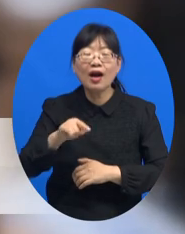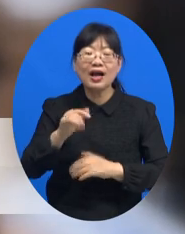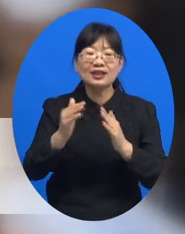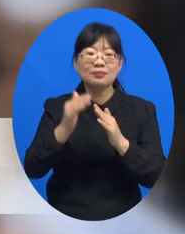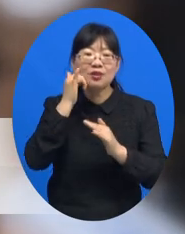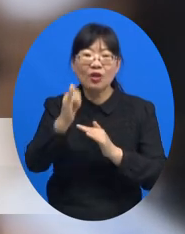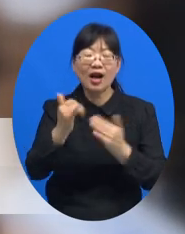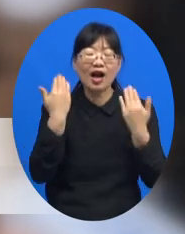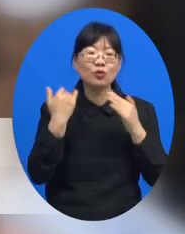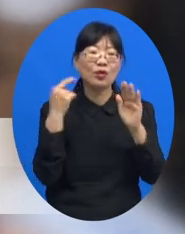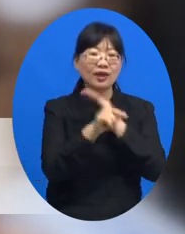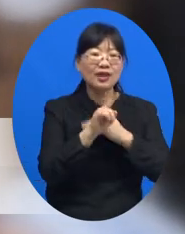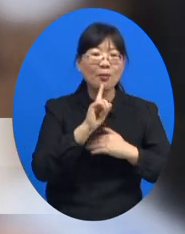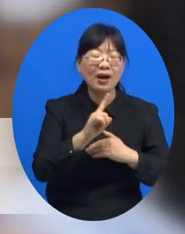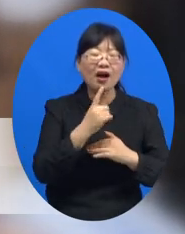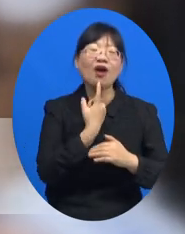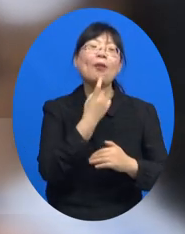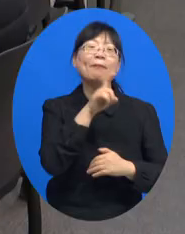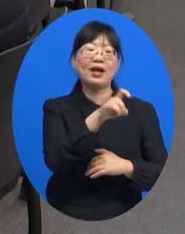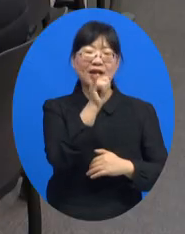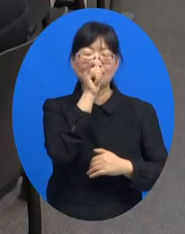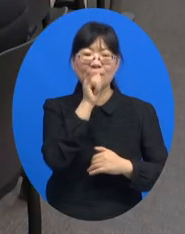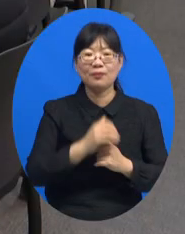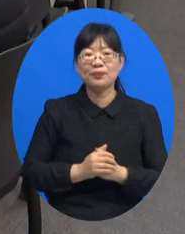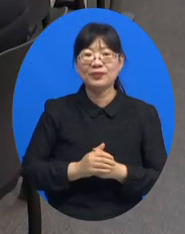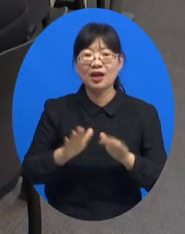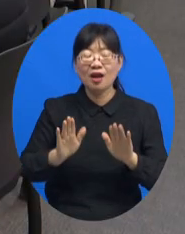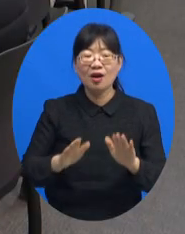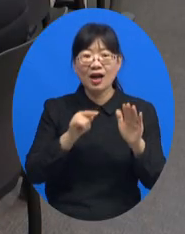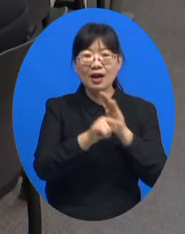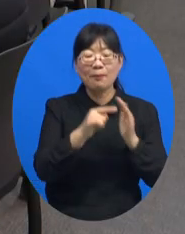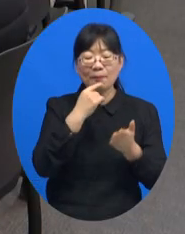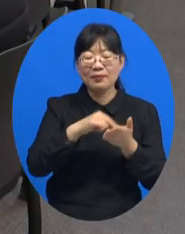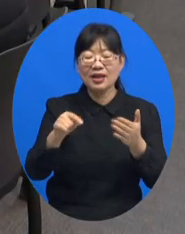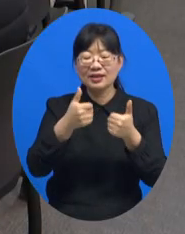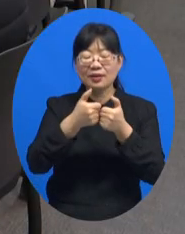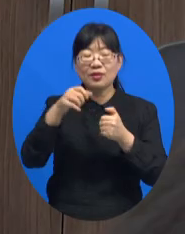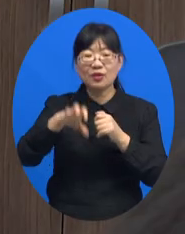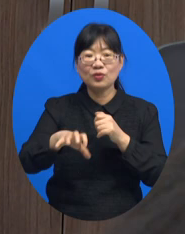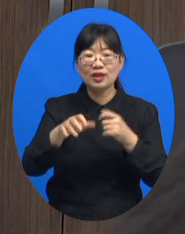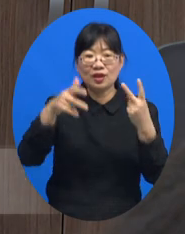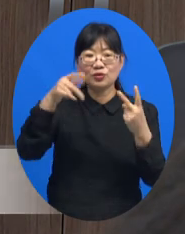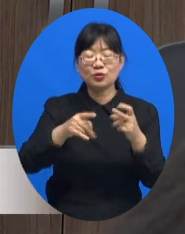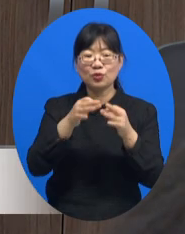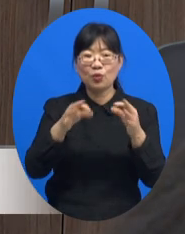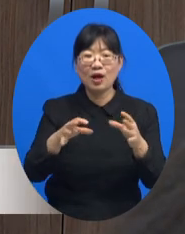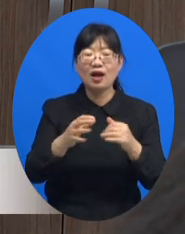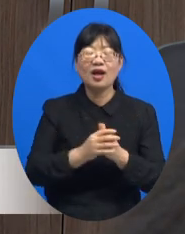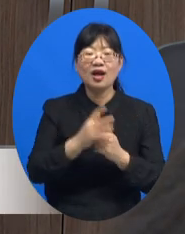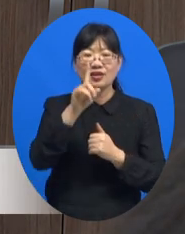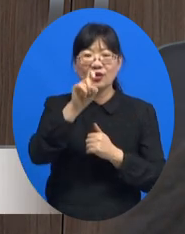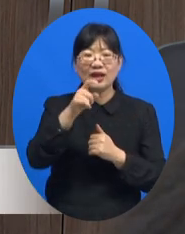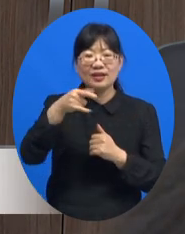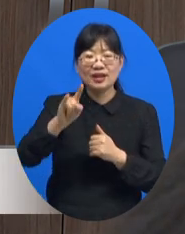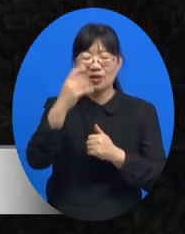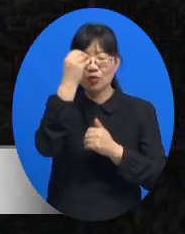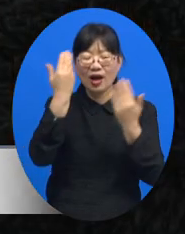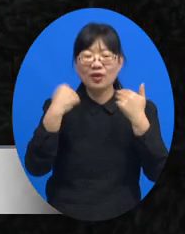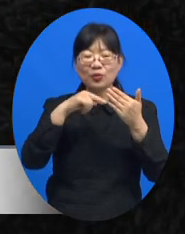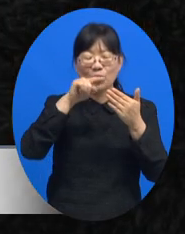연락하거나 학교를 찾아가겠다 이렇게 협박을 하는 거예요. 이번 찾아가는 피해 상담소는 2주 동안 도내 11개 고등학교에서